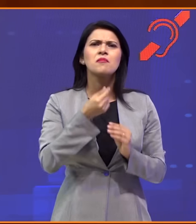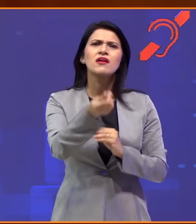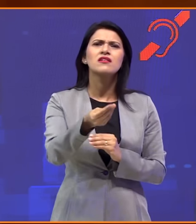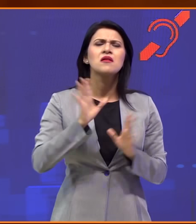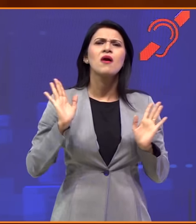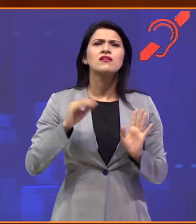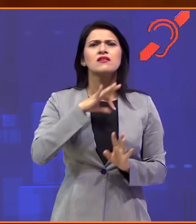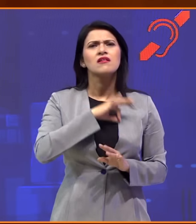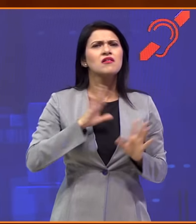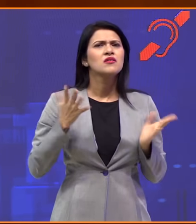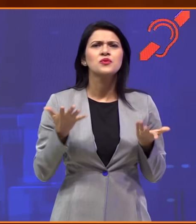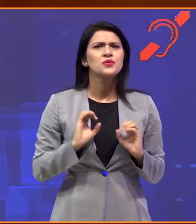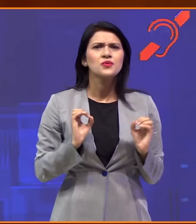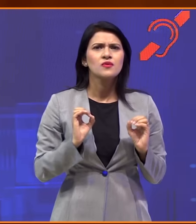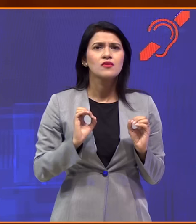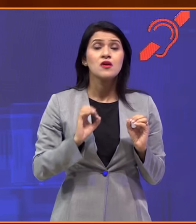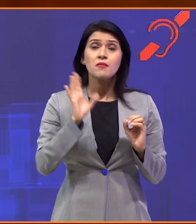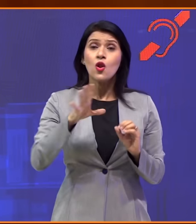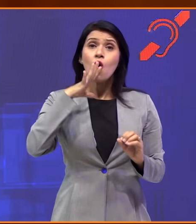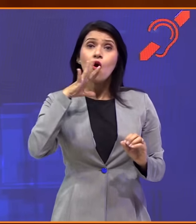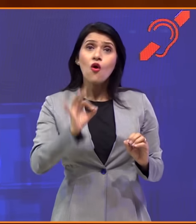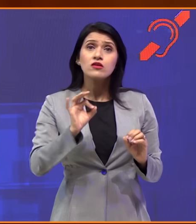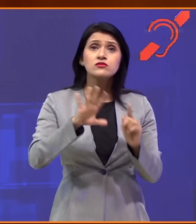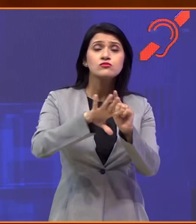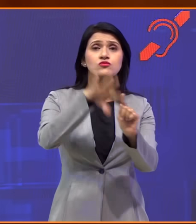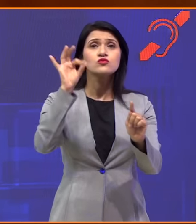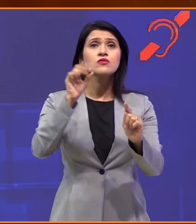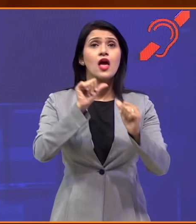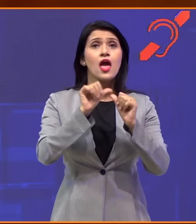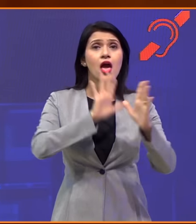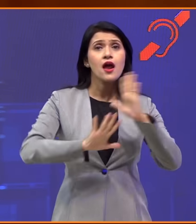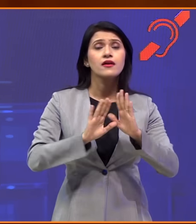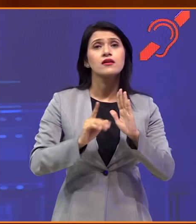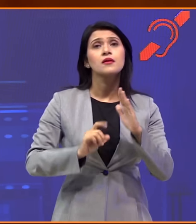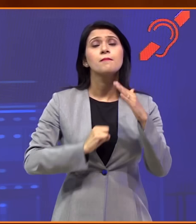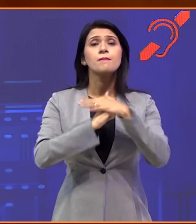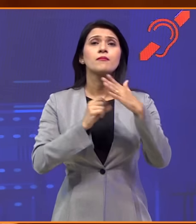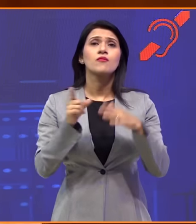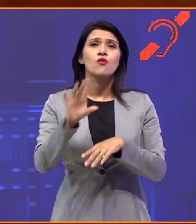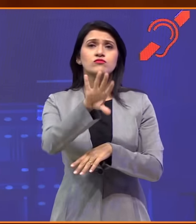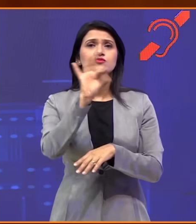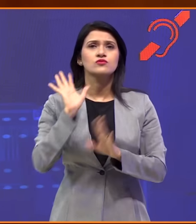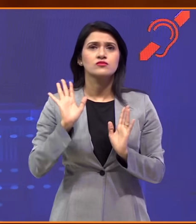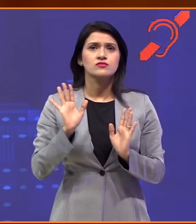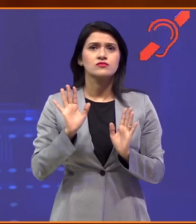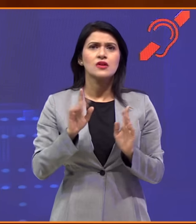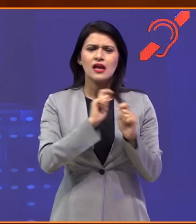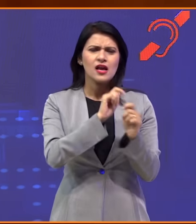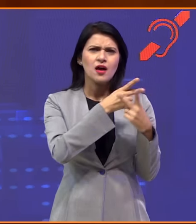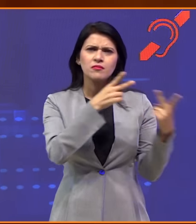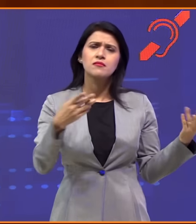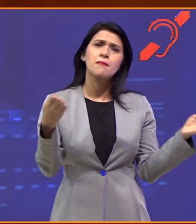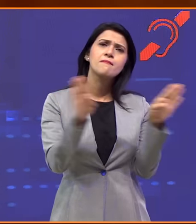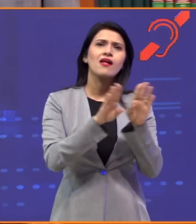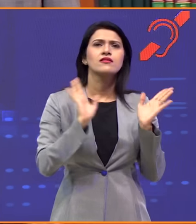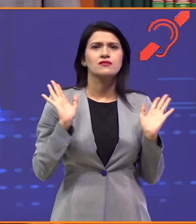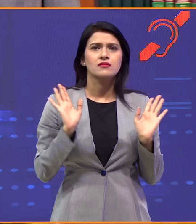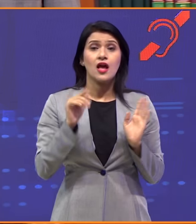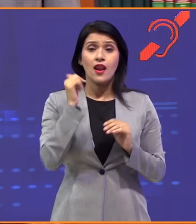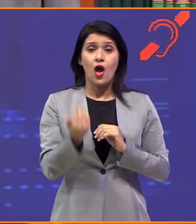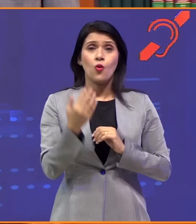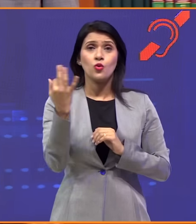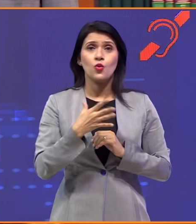मिलेगा उस वाले में मैं तुमको मेन रोल में लेने वाला हूं तुम अभी के अभी सारे जितने भी काम कर रहे हो बंद कर दो वह